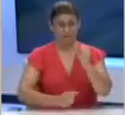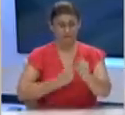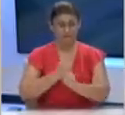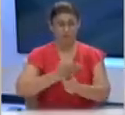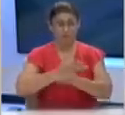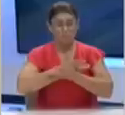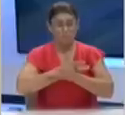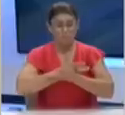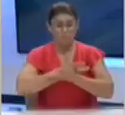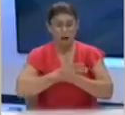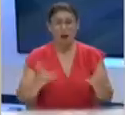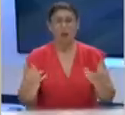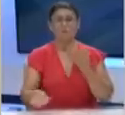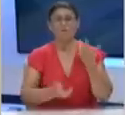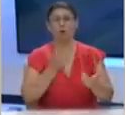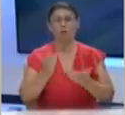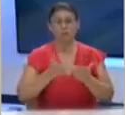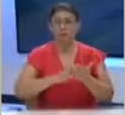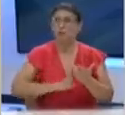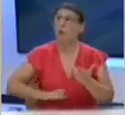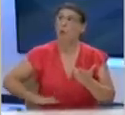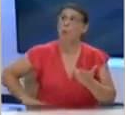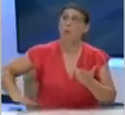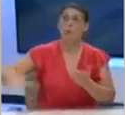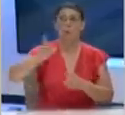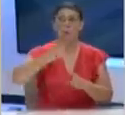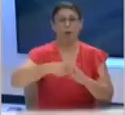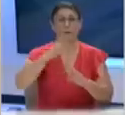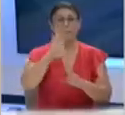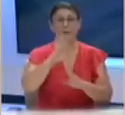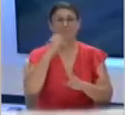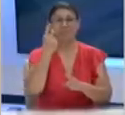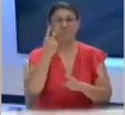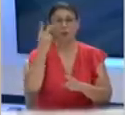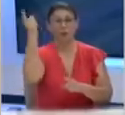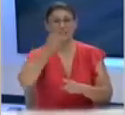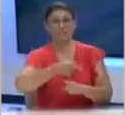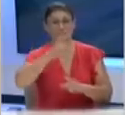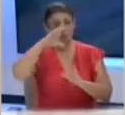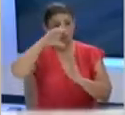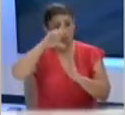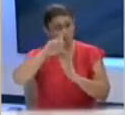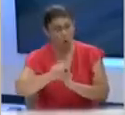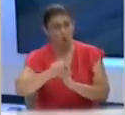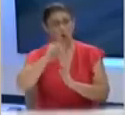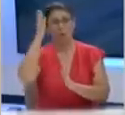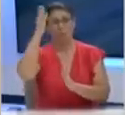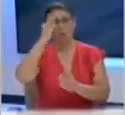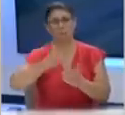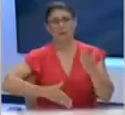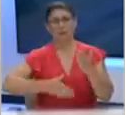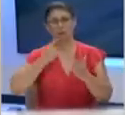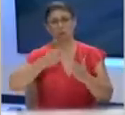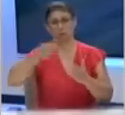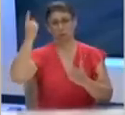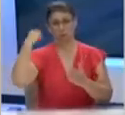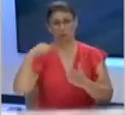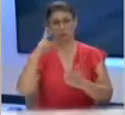μεγάλες φωτιές στην Ελλάδα ήταν κατά 52% λιγότερες από το μέσο όρο της